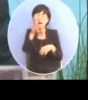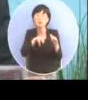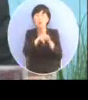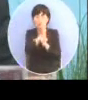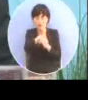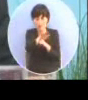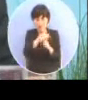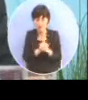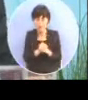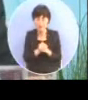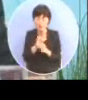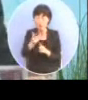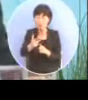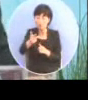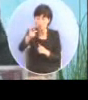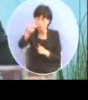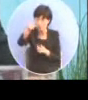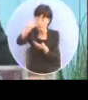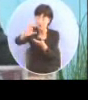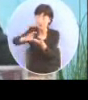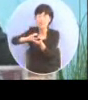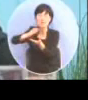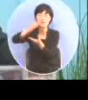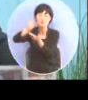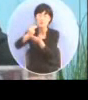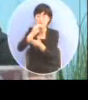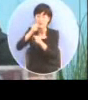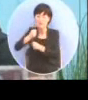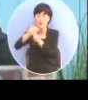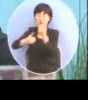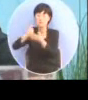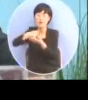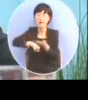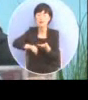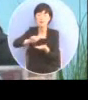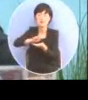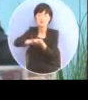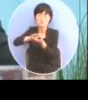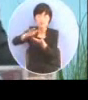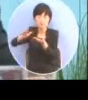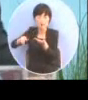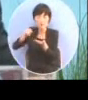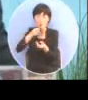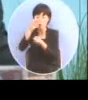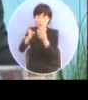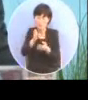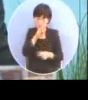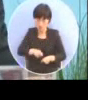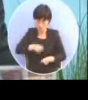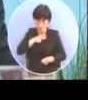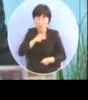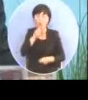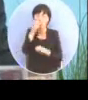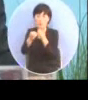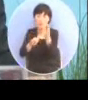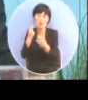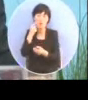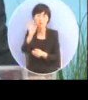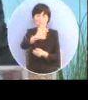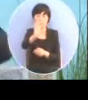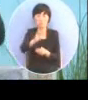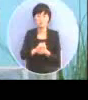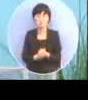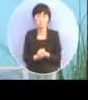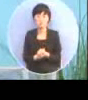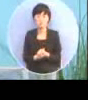주는 그리스도시요 살아계신 하나님의 아들이십니다. 이건 진짜예요. Còn cái lời xưng nhận Chúa đấng Christ, con đấng trời hằng sống, đó là lời xưng nhận chân thành. 그렇잖아요. Có đúng